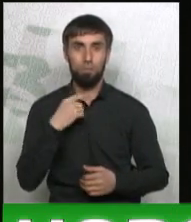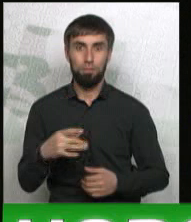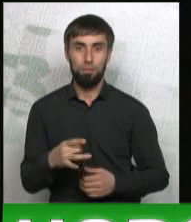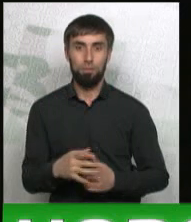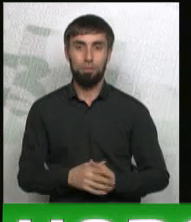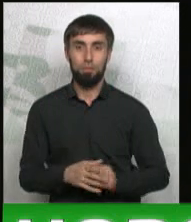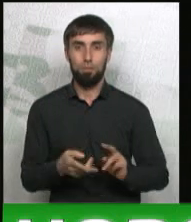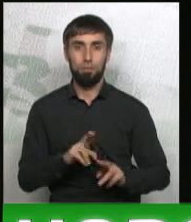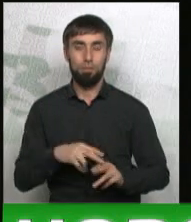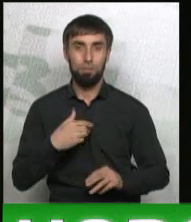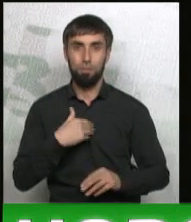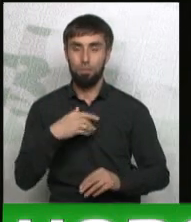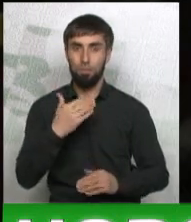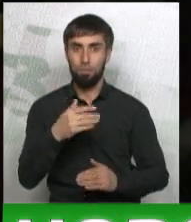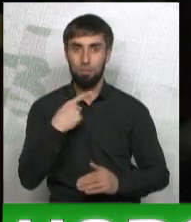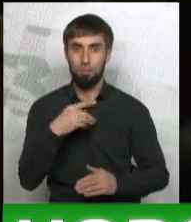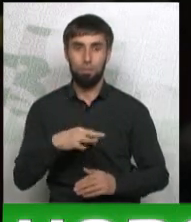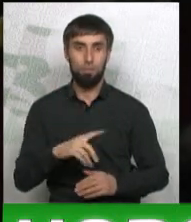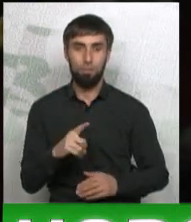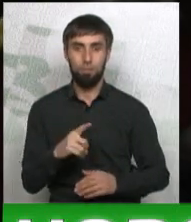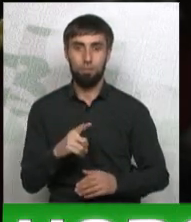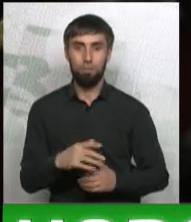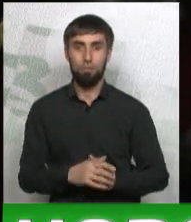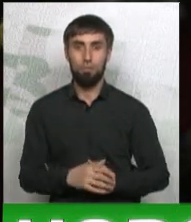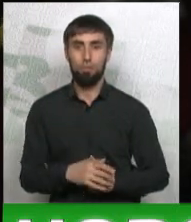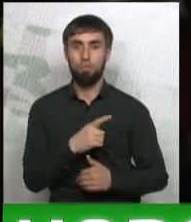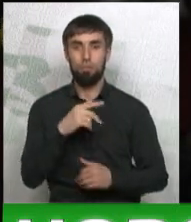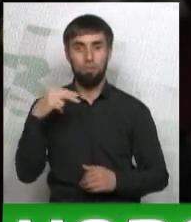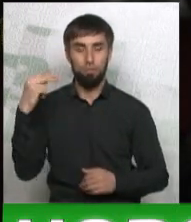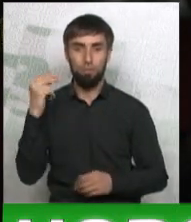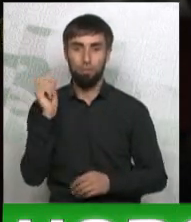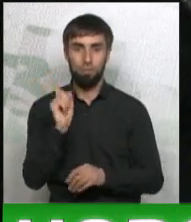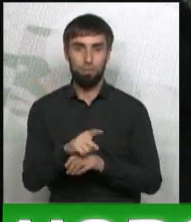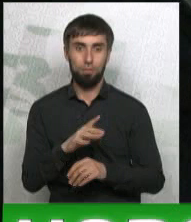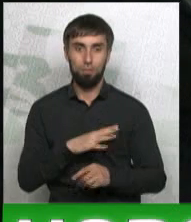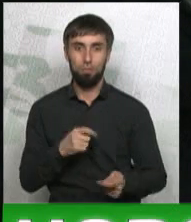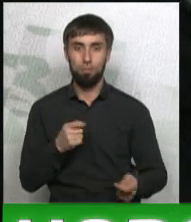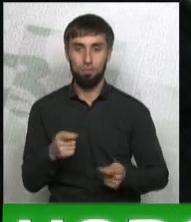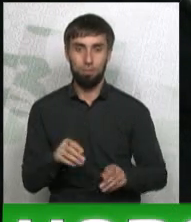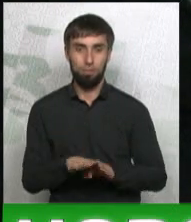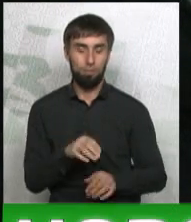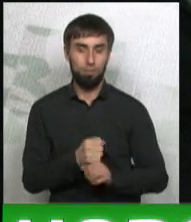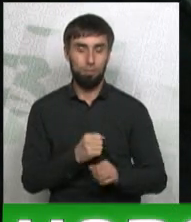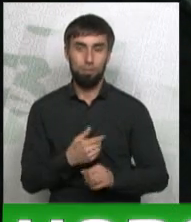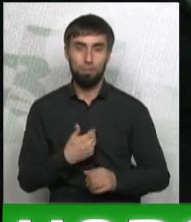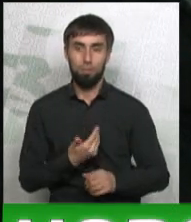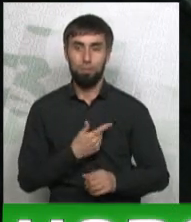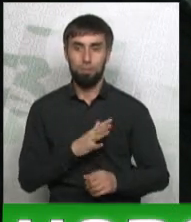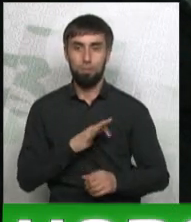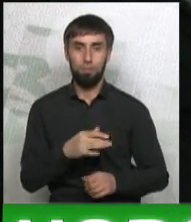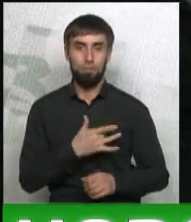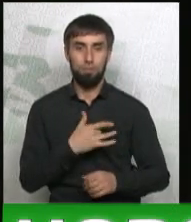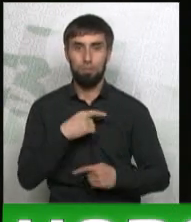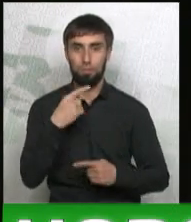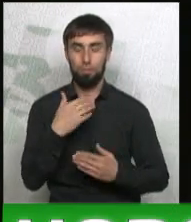республиканская. Это я вам говорю то, что при встрече президента поручение дано правительству. Я хотел бы просто искренне